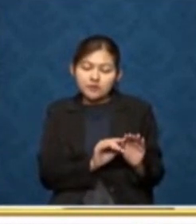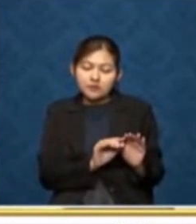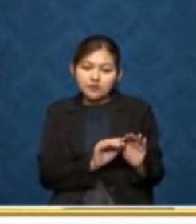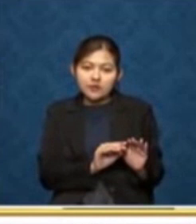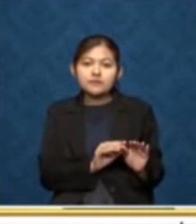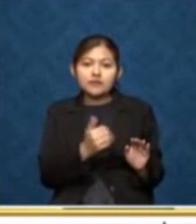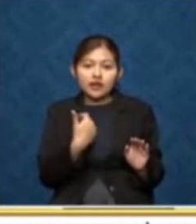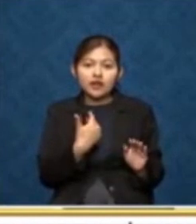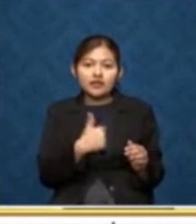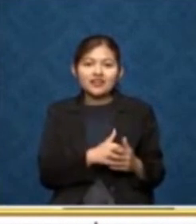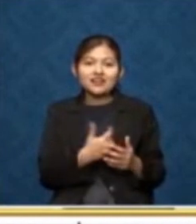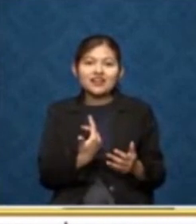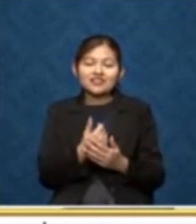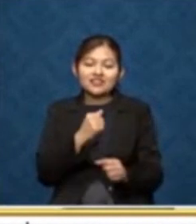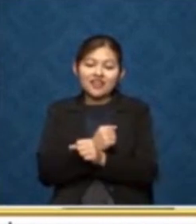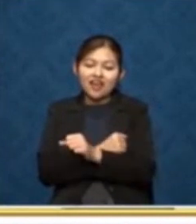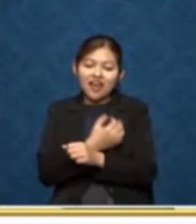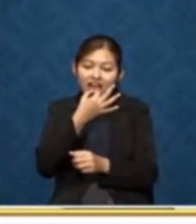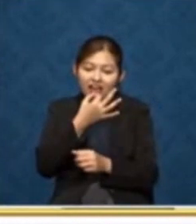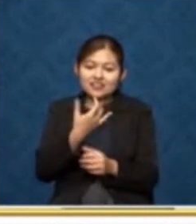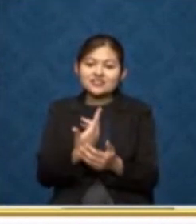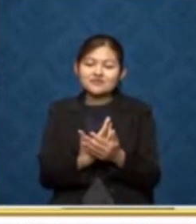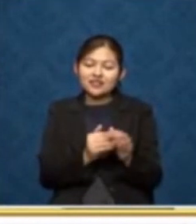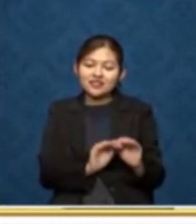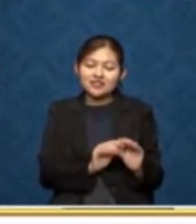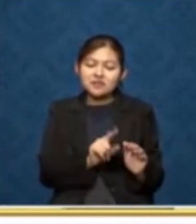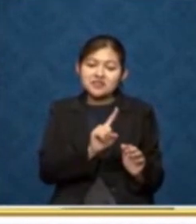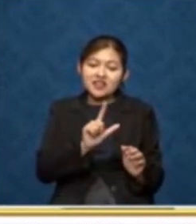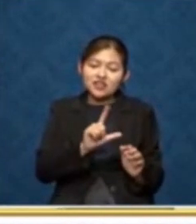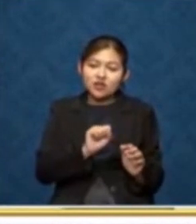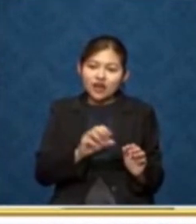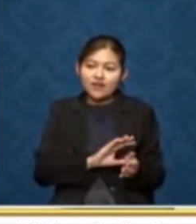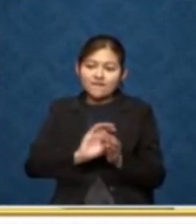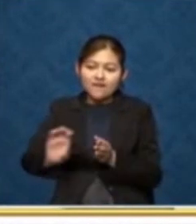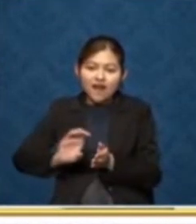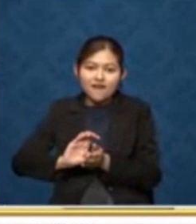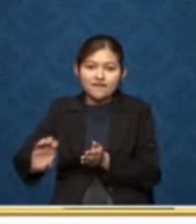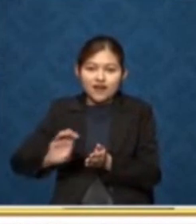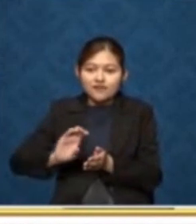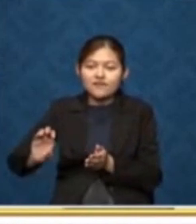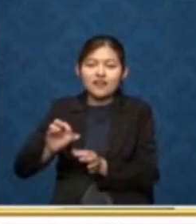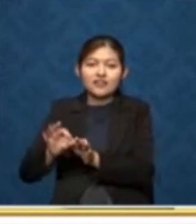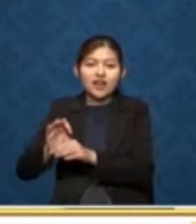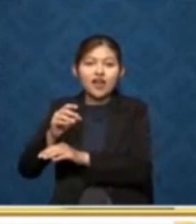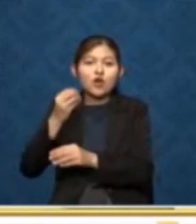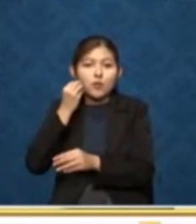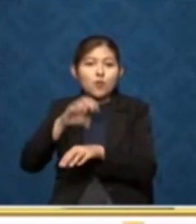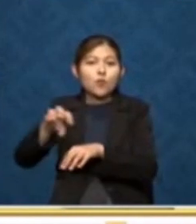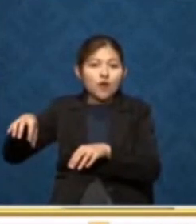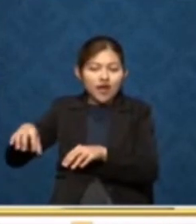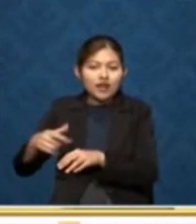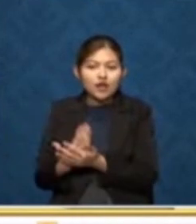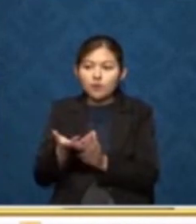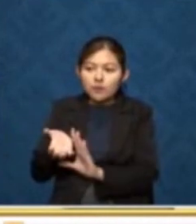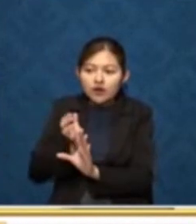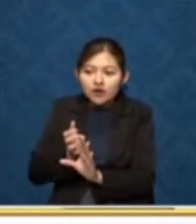เองมาหลายล้านบาทหมดตัวครับกับการไปฝากธนาคารหมู่บ้านนะครับนี่ก็คืออีกประเด็นหนึ่งที่ผมอยากจะฝากไว้ตร